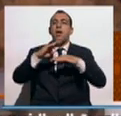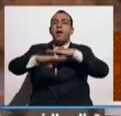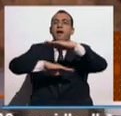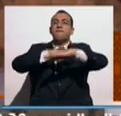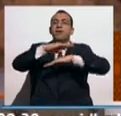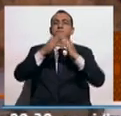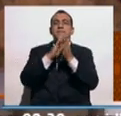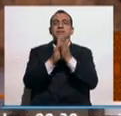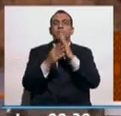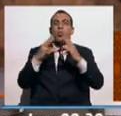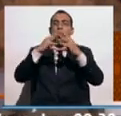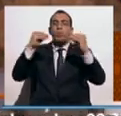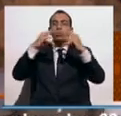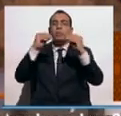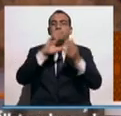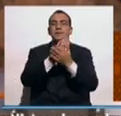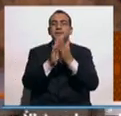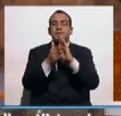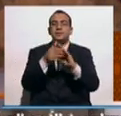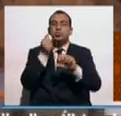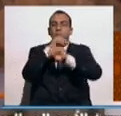هذا الكفن الذي